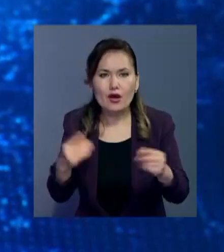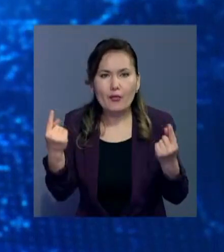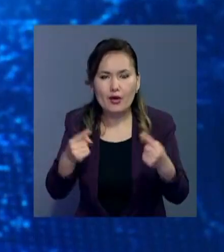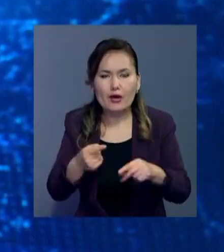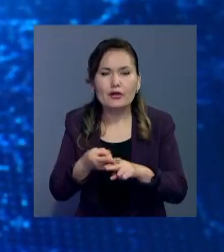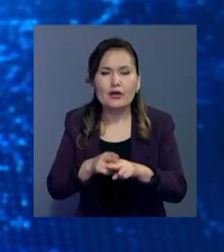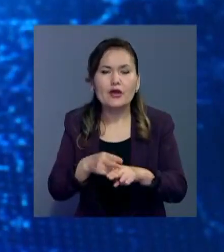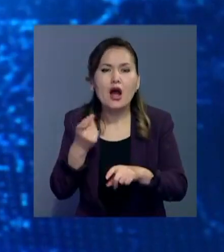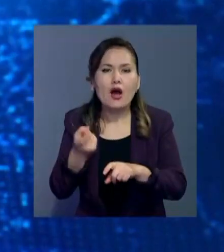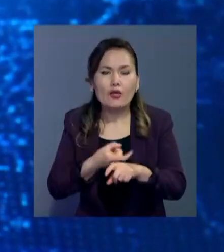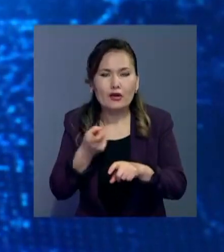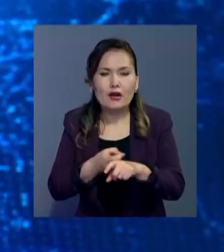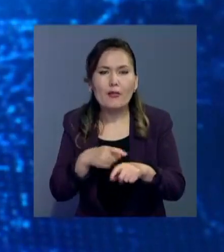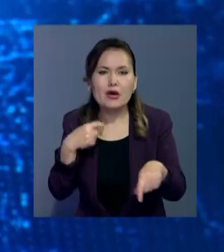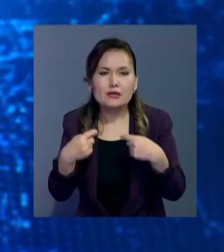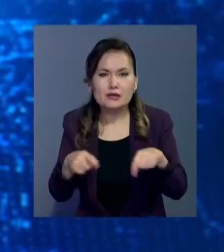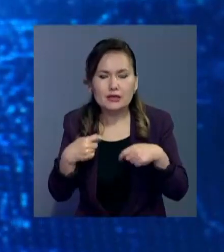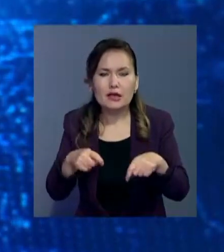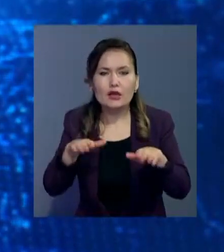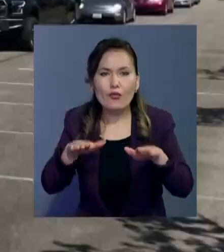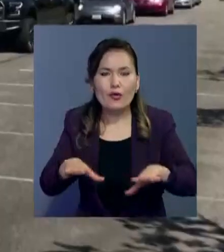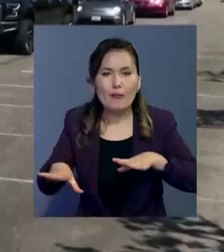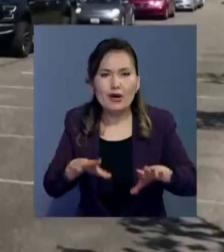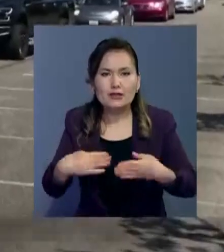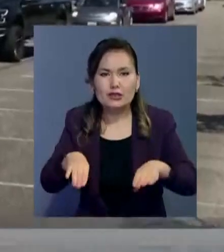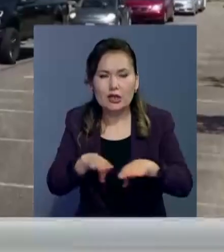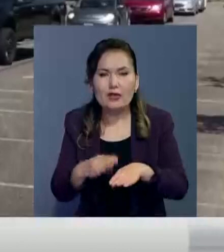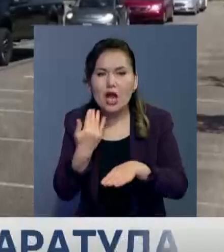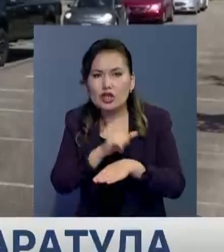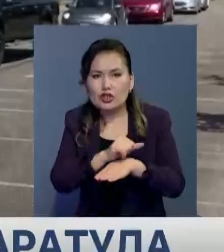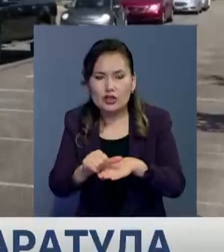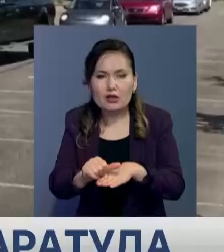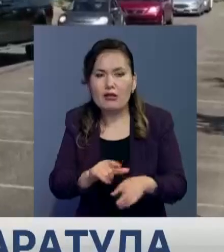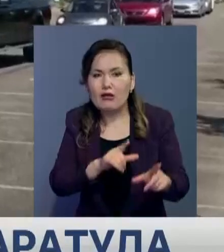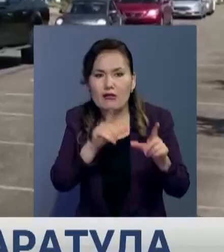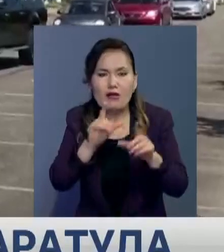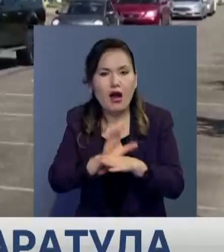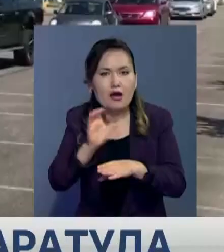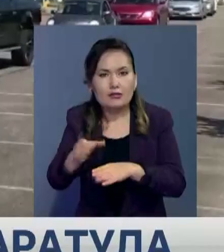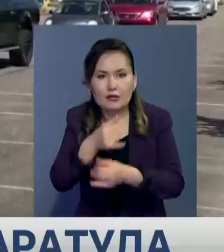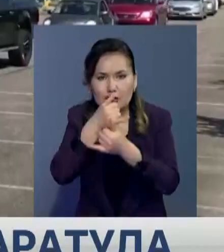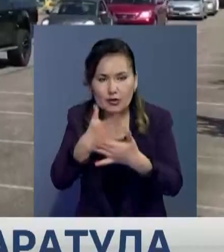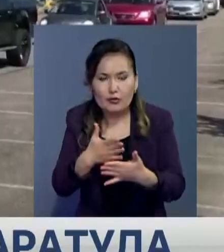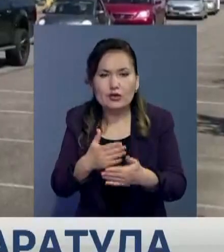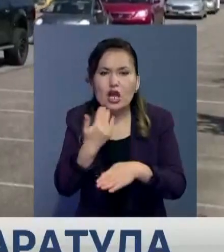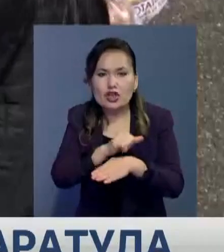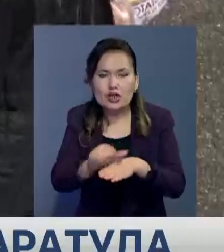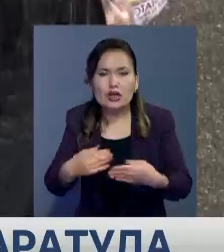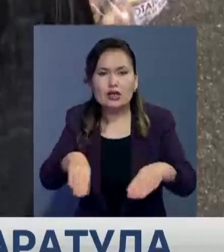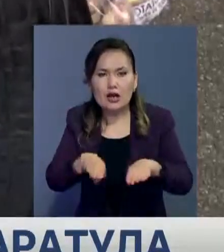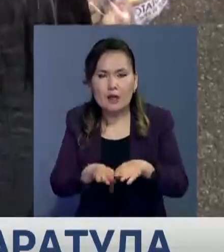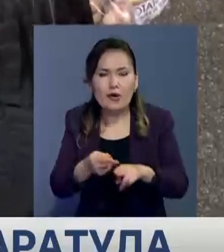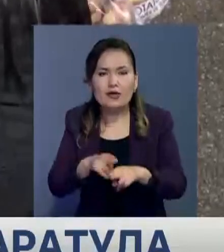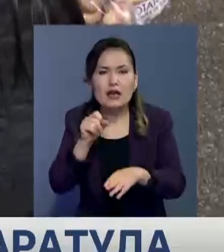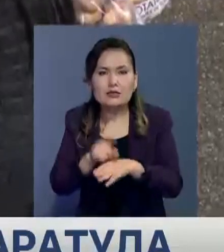пен жеміс-жидекті сататын орындар жабық. Шетелге тасымалдайын десе, шекара шегендеулі. Сатып алушылар тарапынан сұраныс